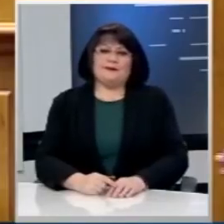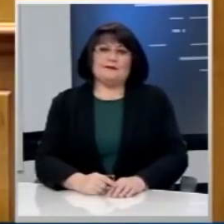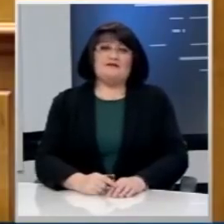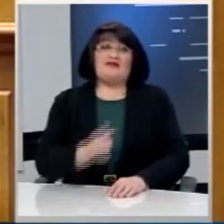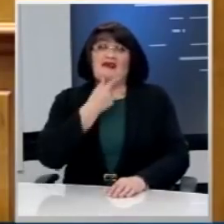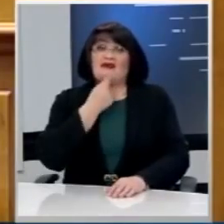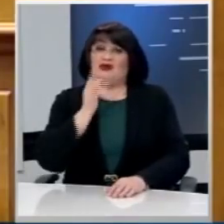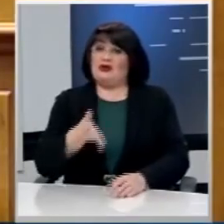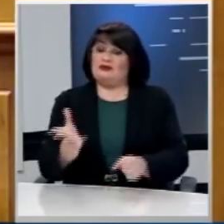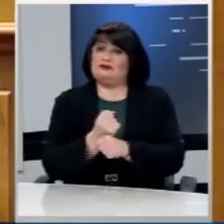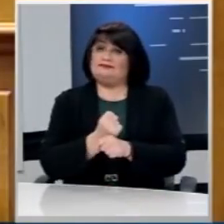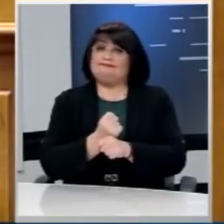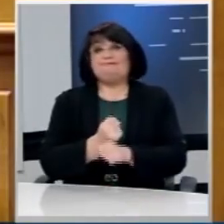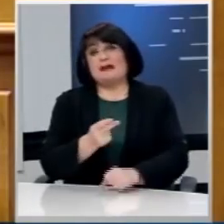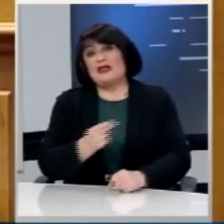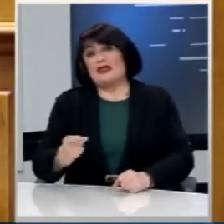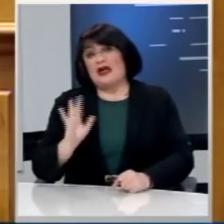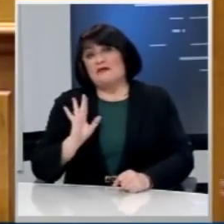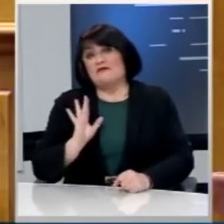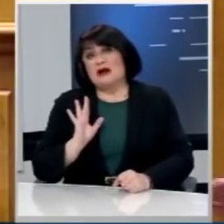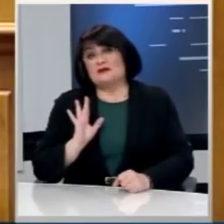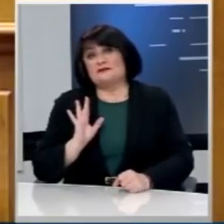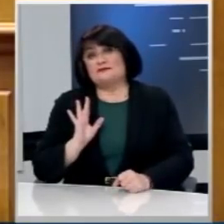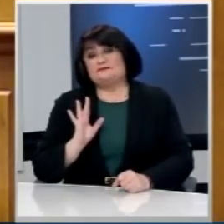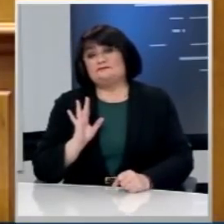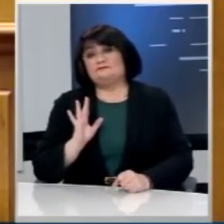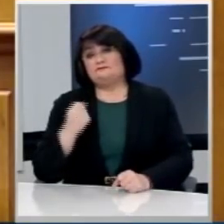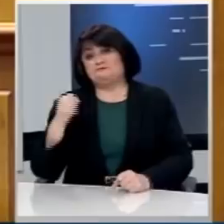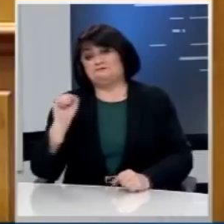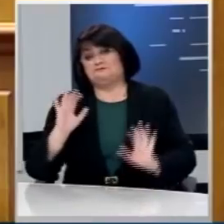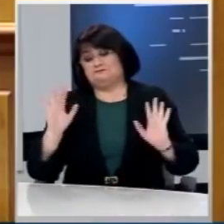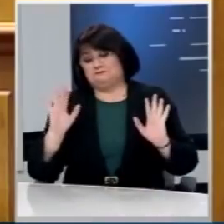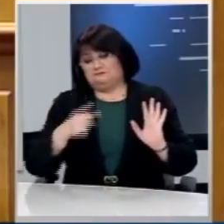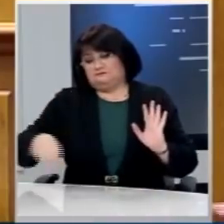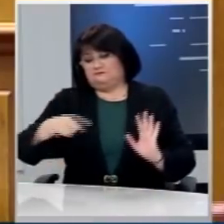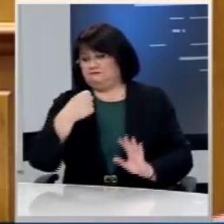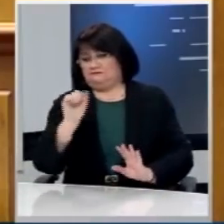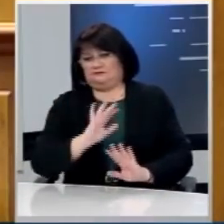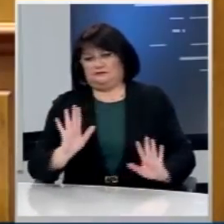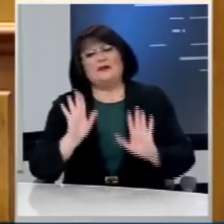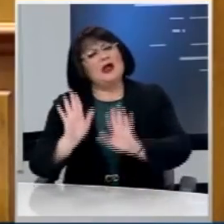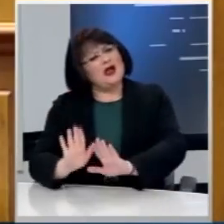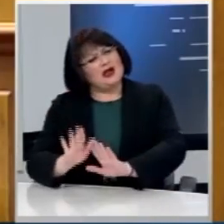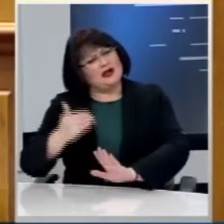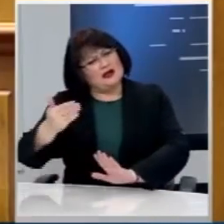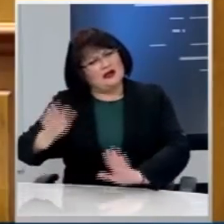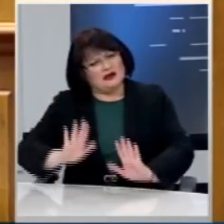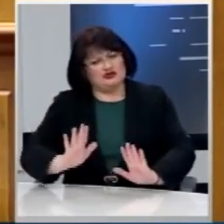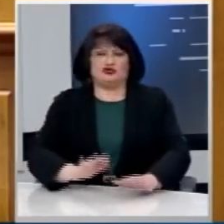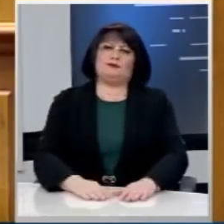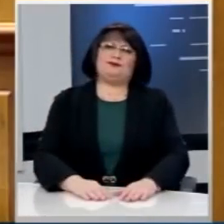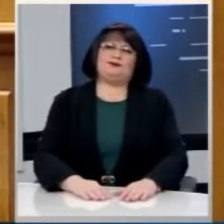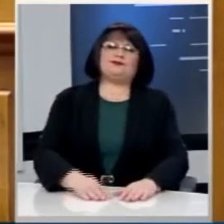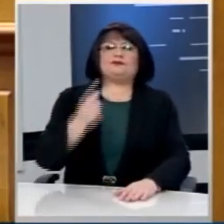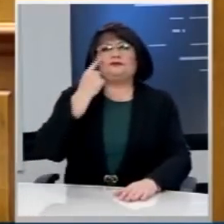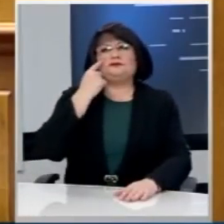πόσο εύκολο είναι να το πετύχετε είναι ένα ζήτημα, γιατί δεν υπάρχει και κανείς που να συμφωνεί σε αυτό μαζί σας, αλλά αφήστε το αυτό για τη συνέχεια.